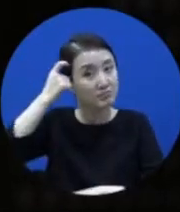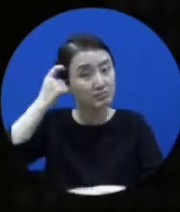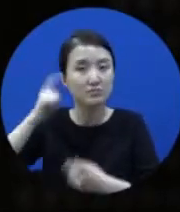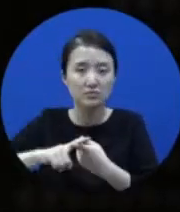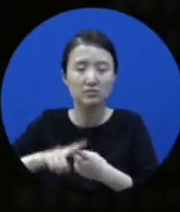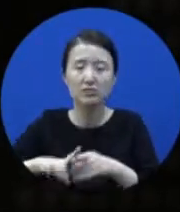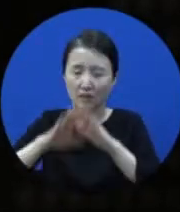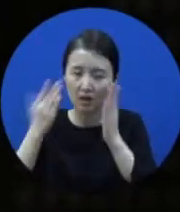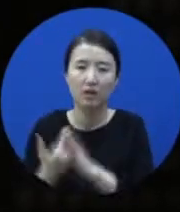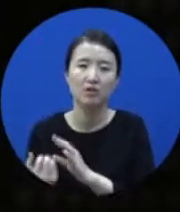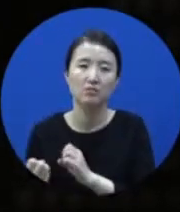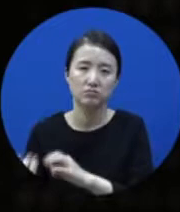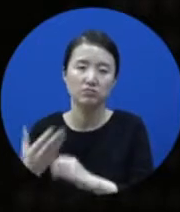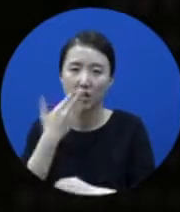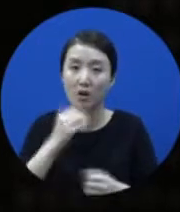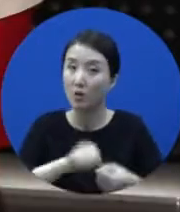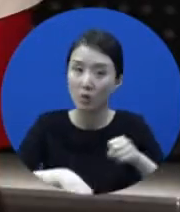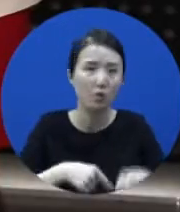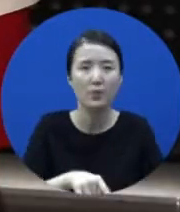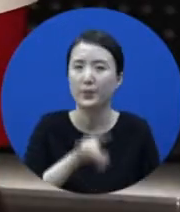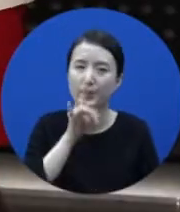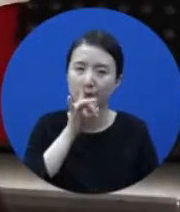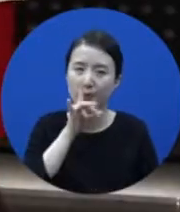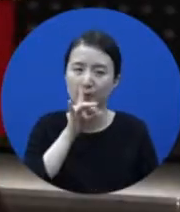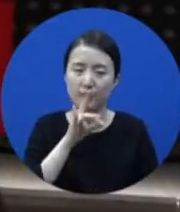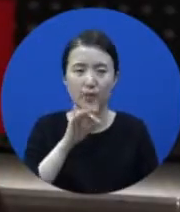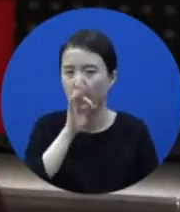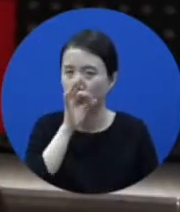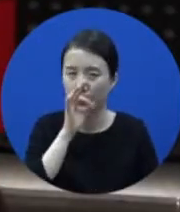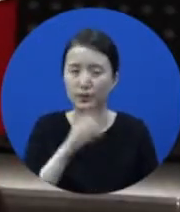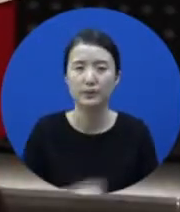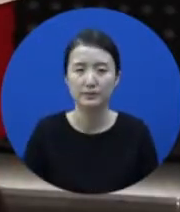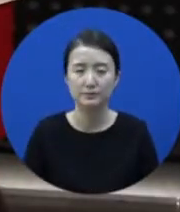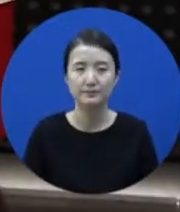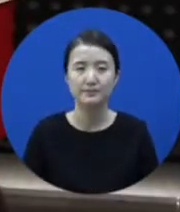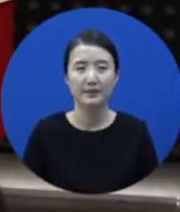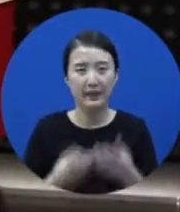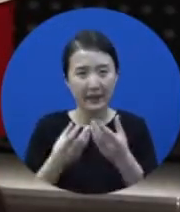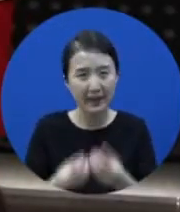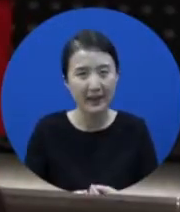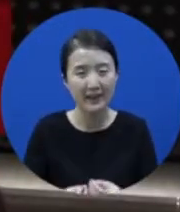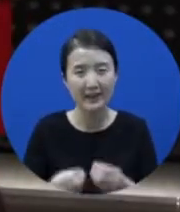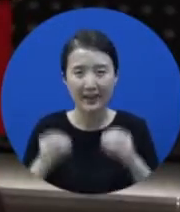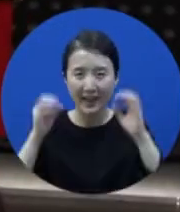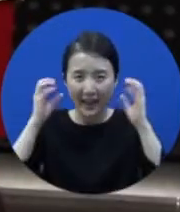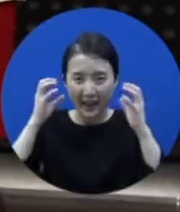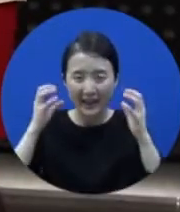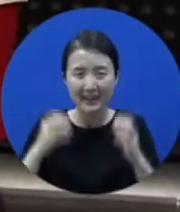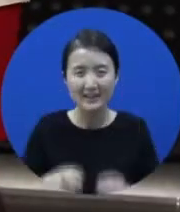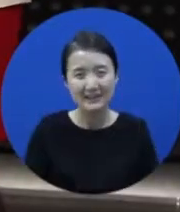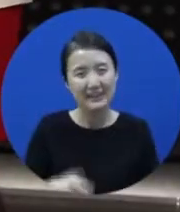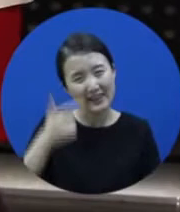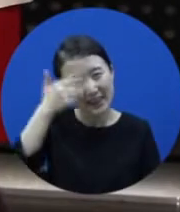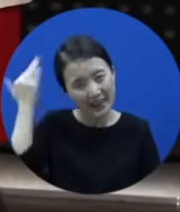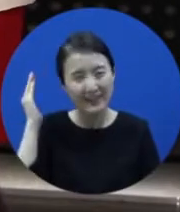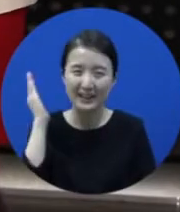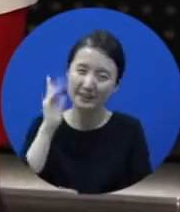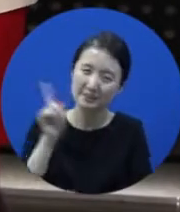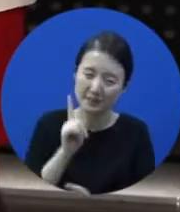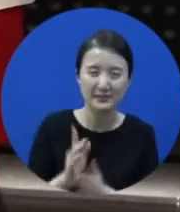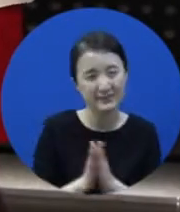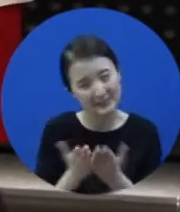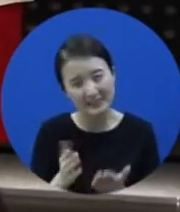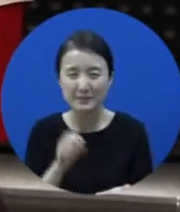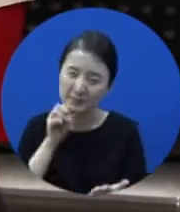있습니다. 이게 가장 중요한 거예요. 그래서 아이들 어렸을 때 뭐 옛날 얘기 해주잖아요. 그럼 아이들 눈을 바짝바짝바짝 뜨면서